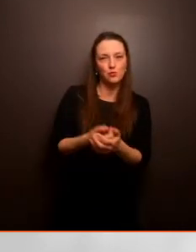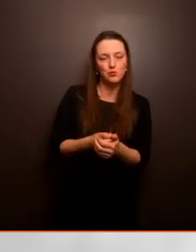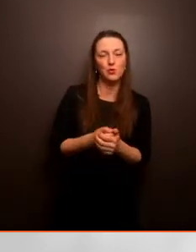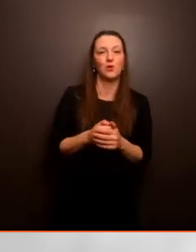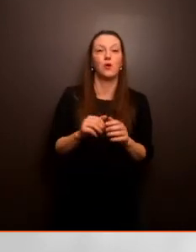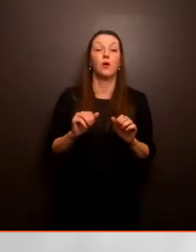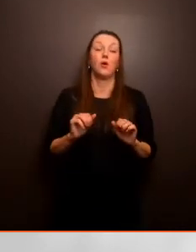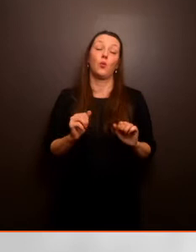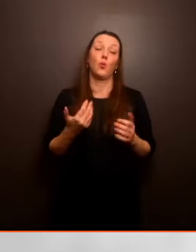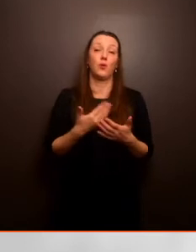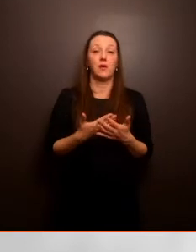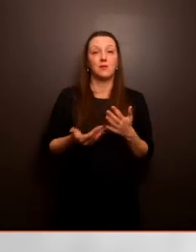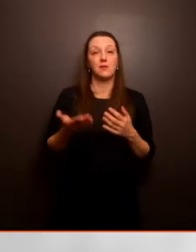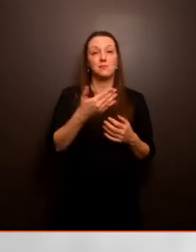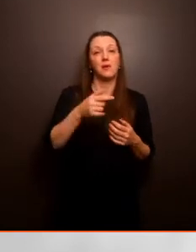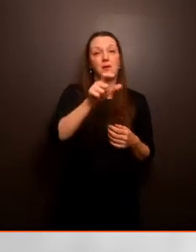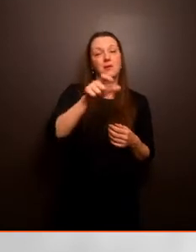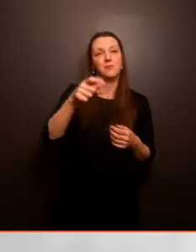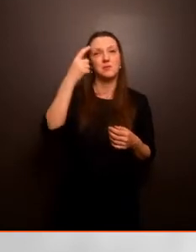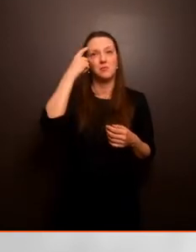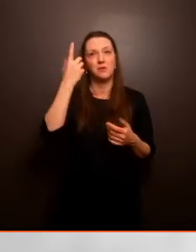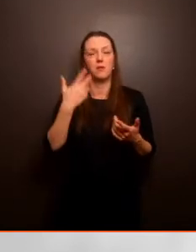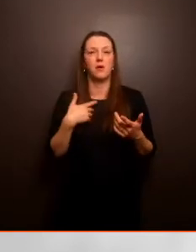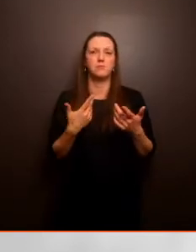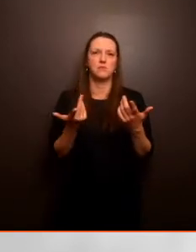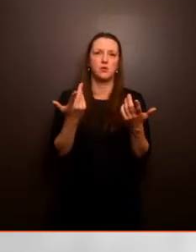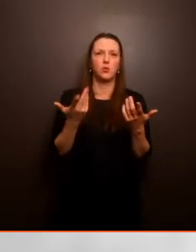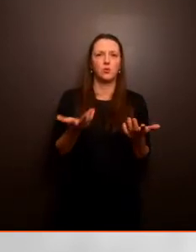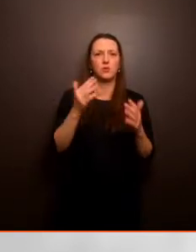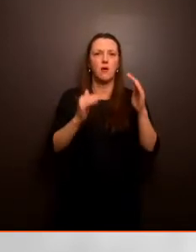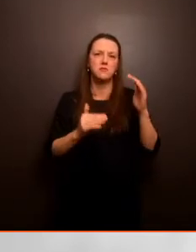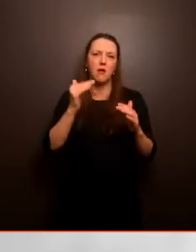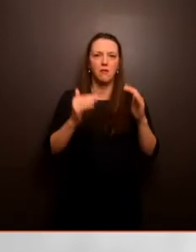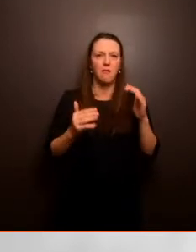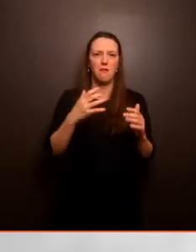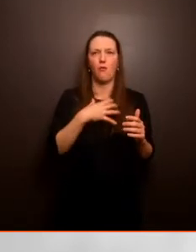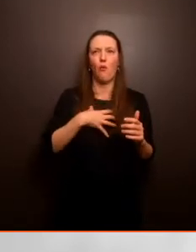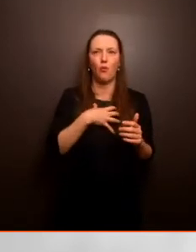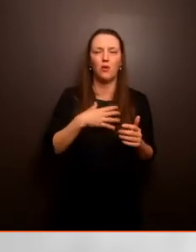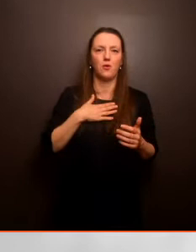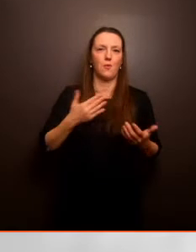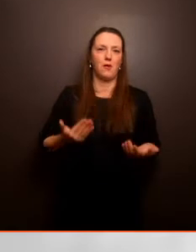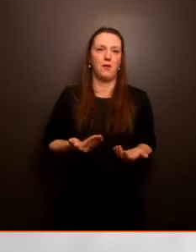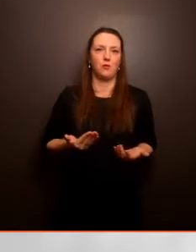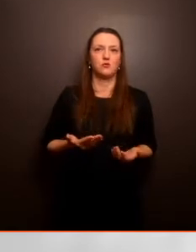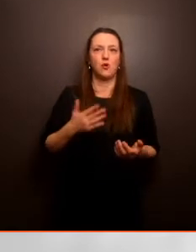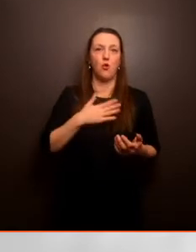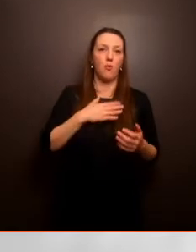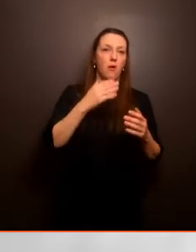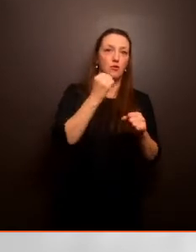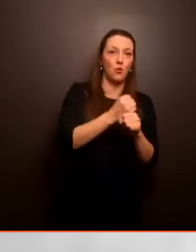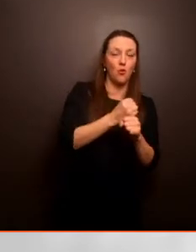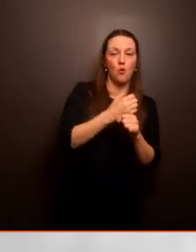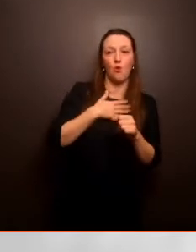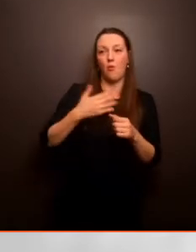et me järjest enam otsime seda tasakaalu ja järjest enam otsime võimalust ise juhtida oma töö- ja eraelu